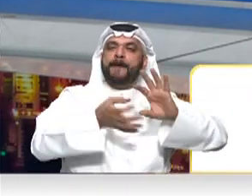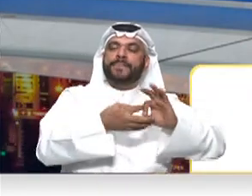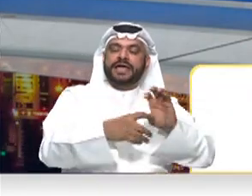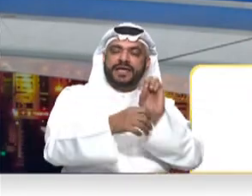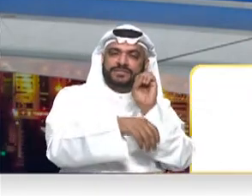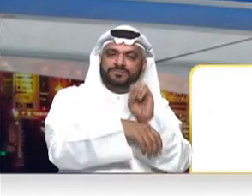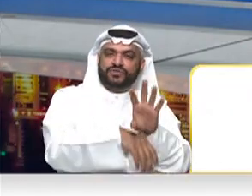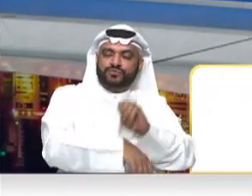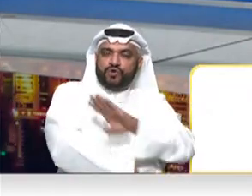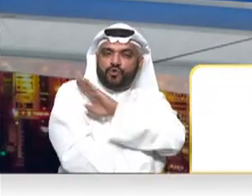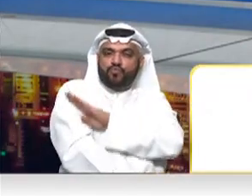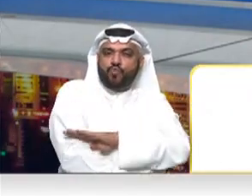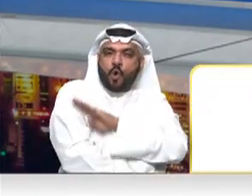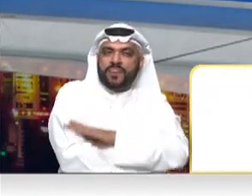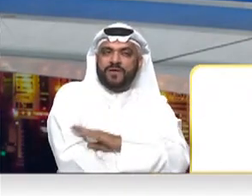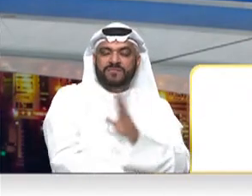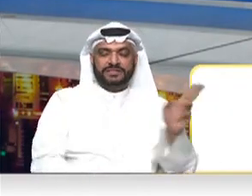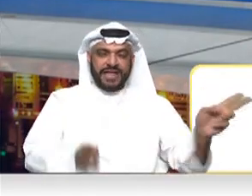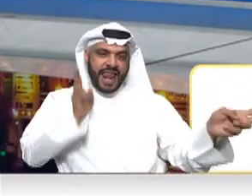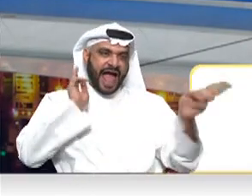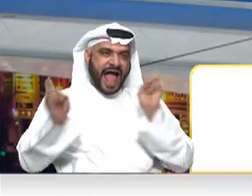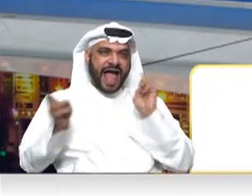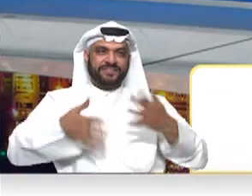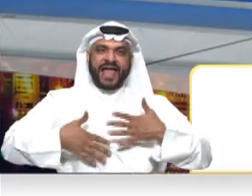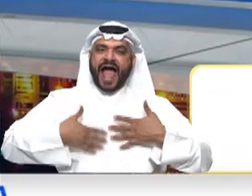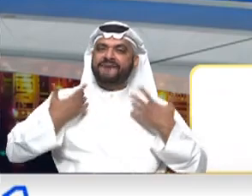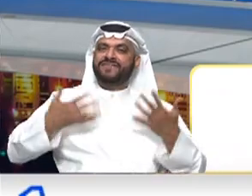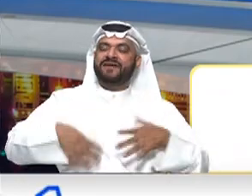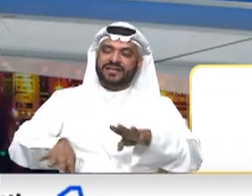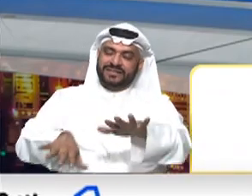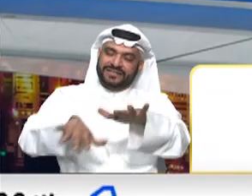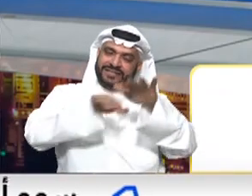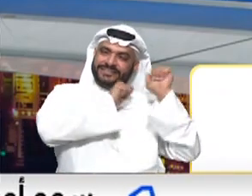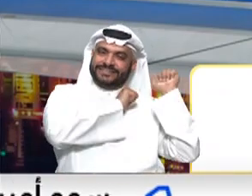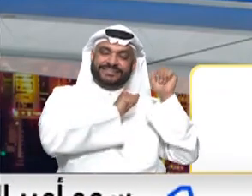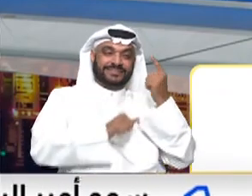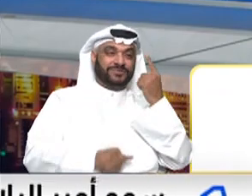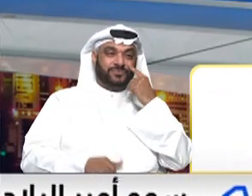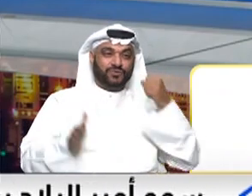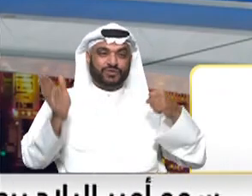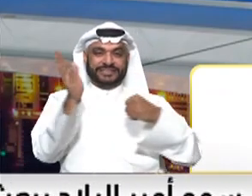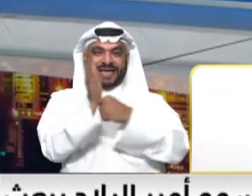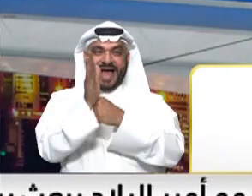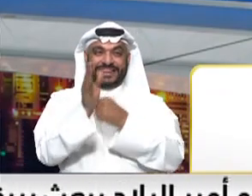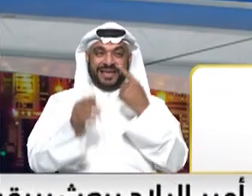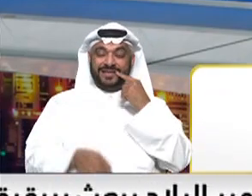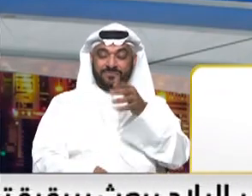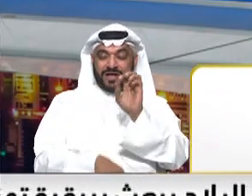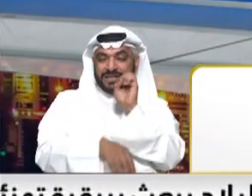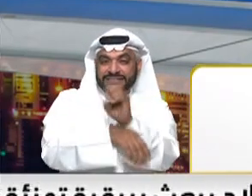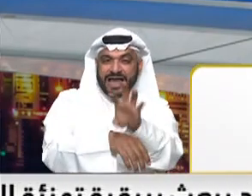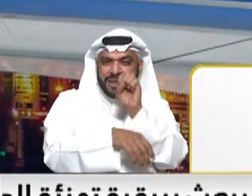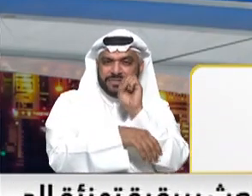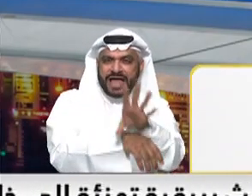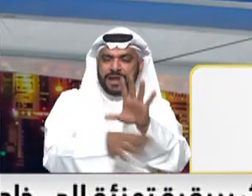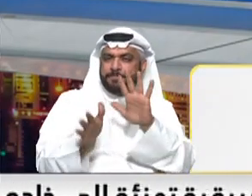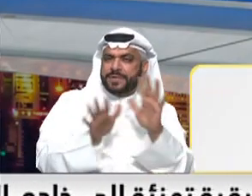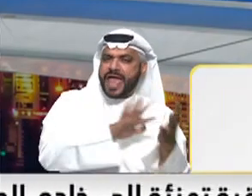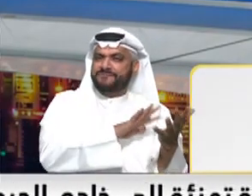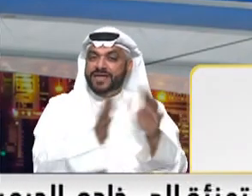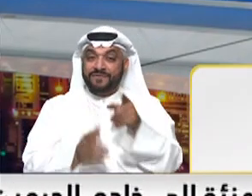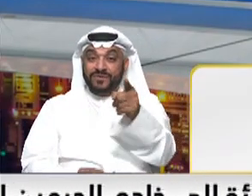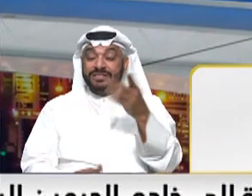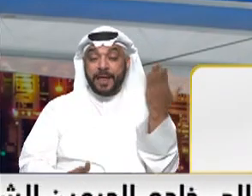أقيم حفل تخريج الدفعة الخامسة لبرنامج شركاء لتوظيفهم بهدف تمكين جميع الخريجين